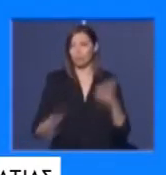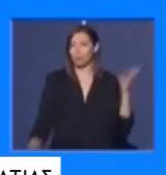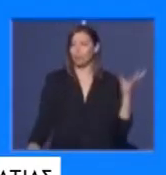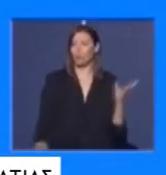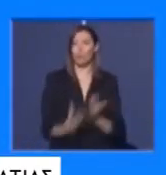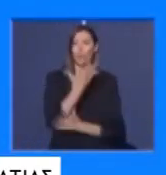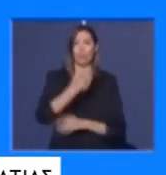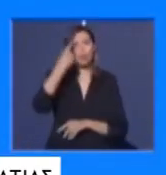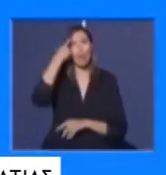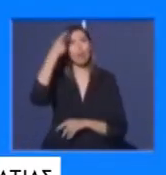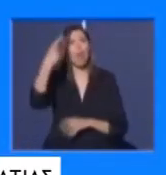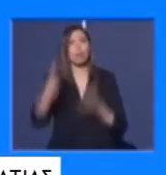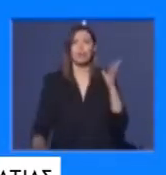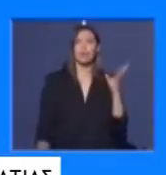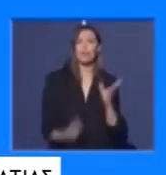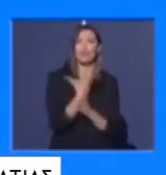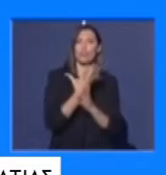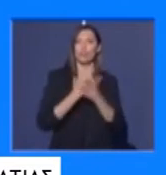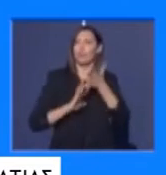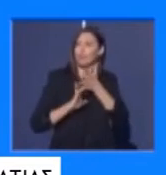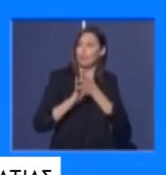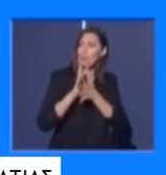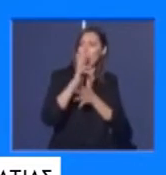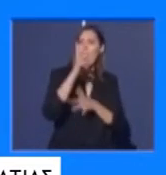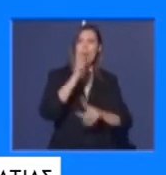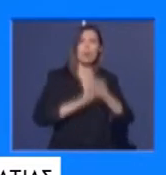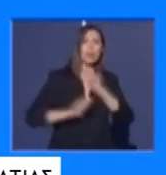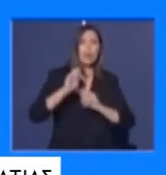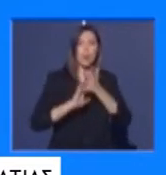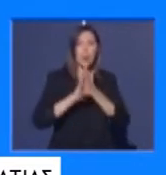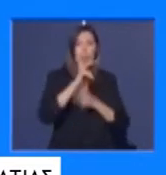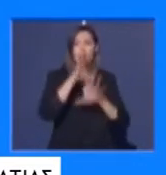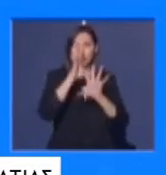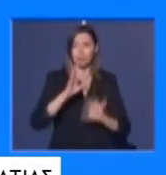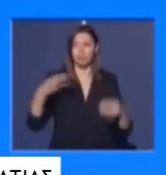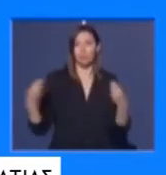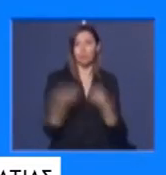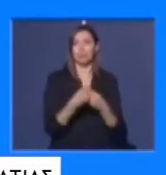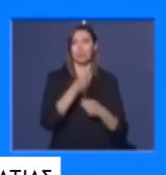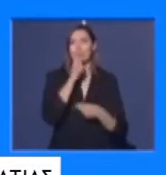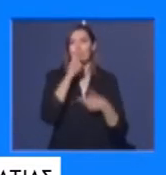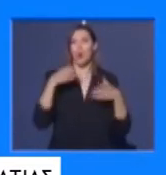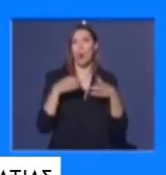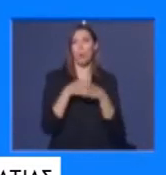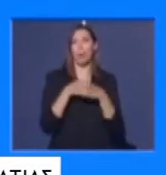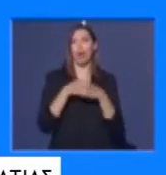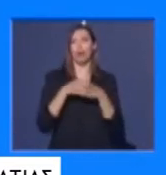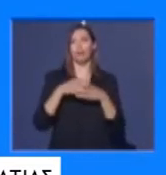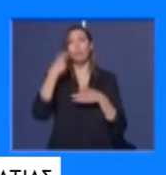καινοτόμο, δημιουργικό, όπως ταιριάζει σε μια παράταξη που αντικρίζει το μέλλον με